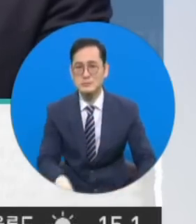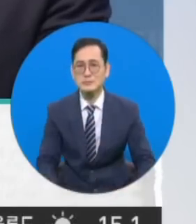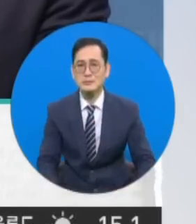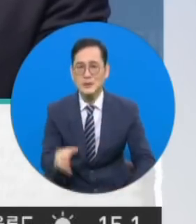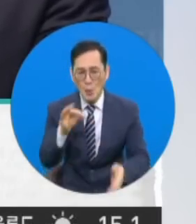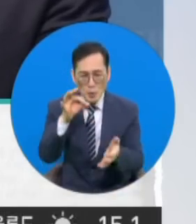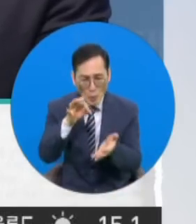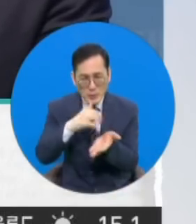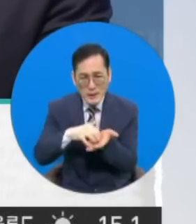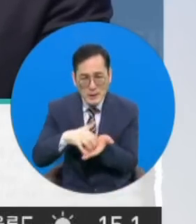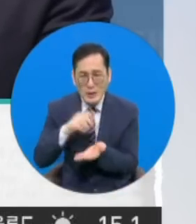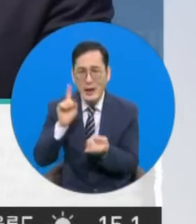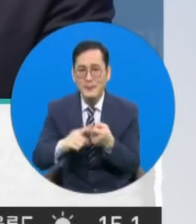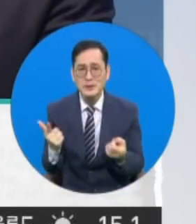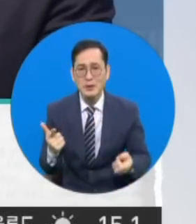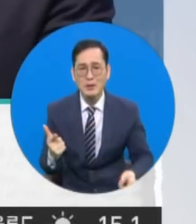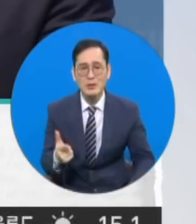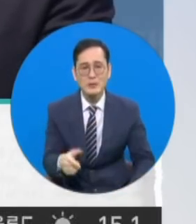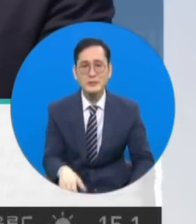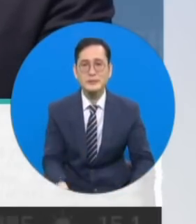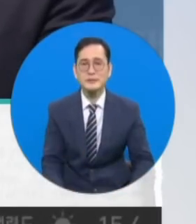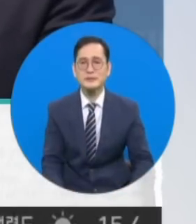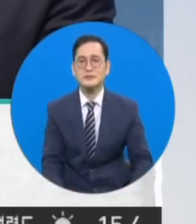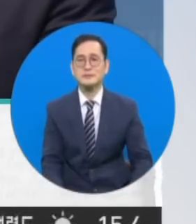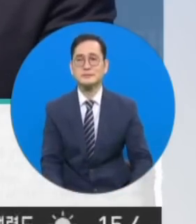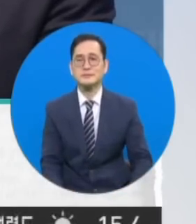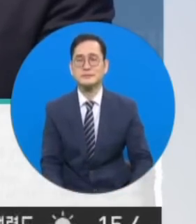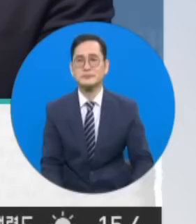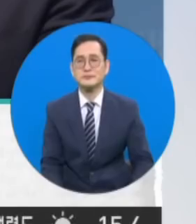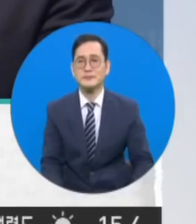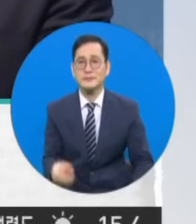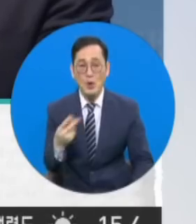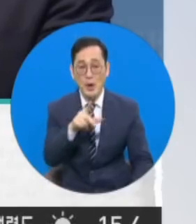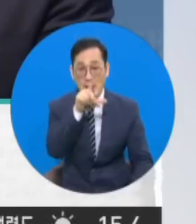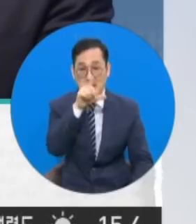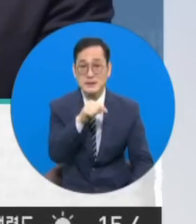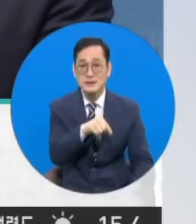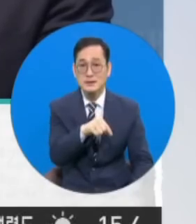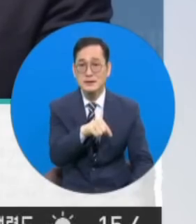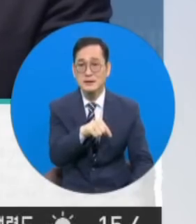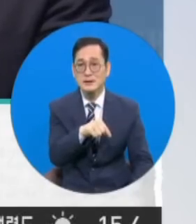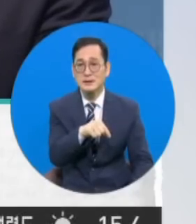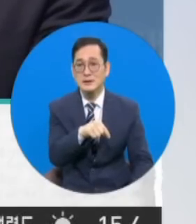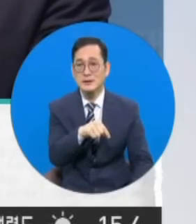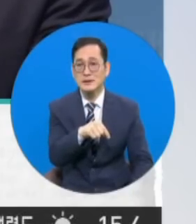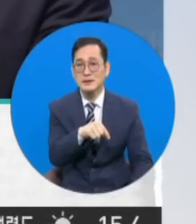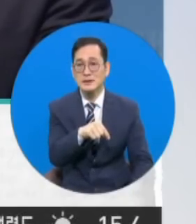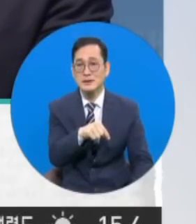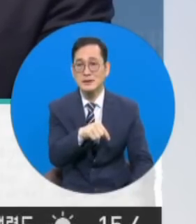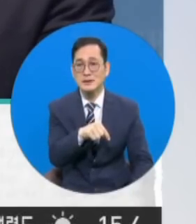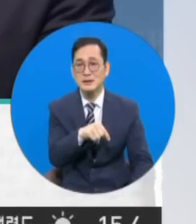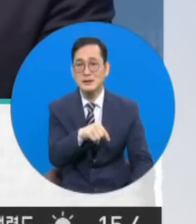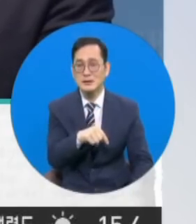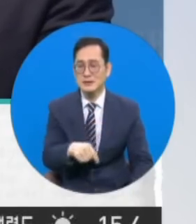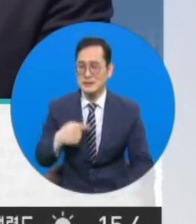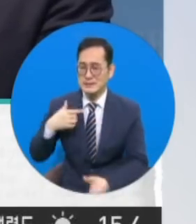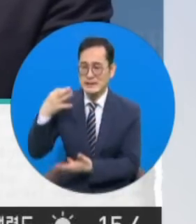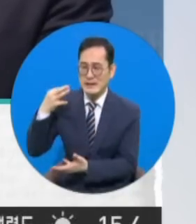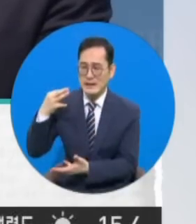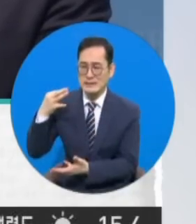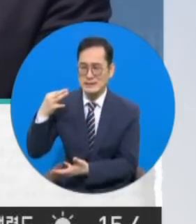산수가 안 맞는 거죠 그래서 또 희한한 거는 lg디스플레이도 그래요 참 어떻게 자기가 가진 전 재산을